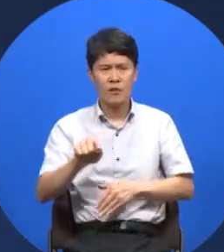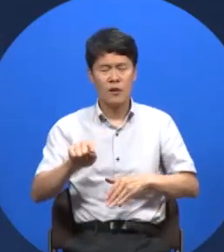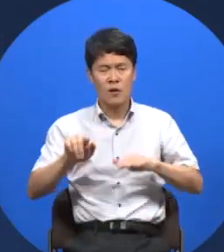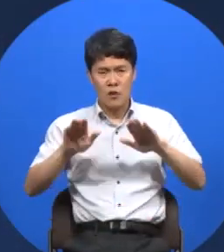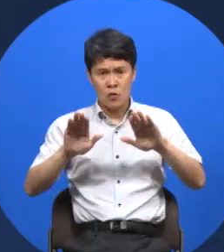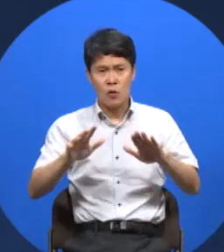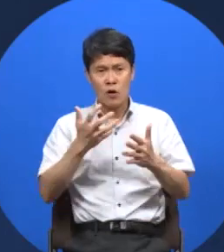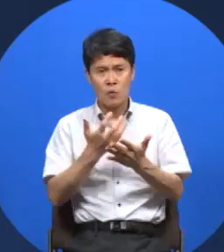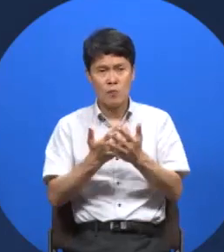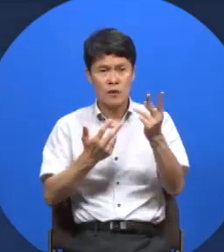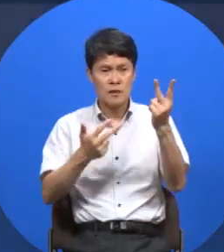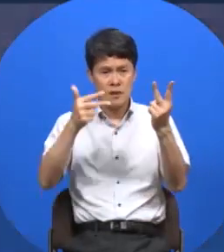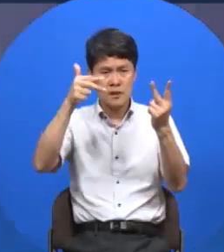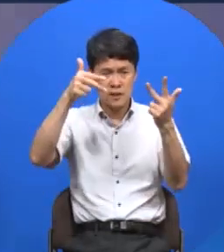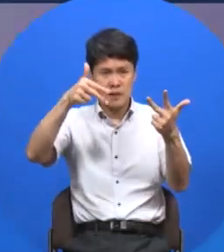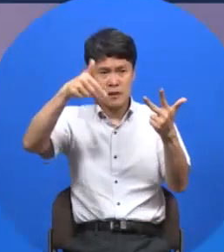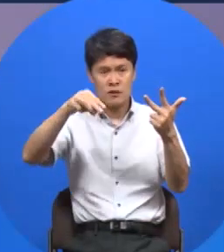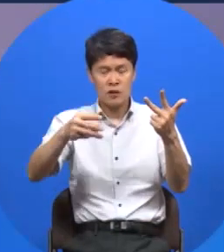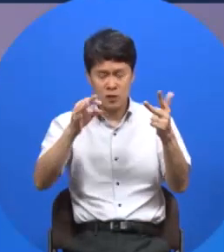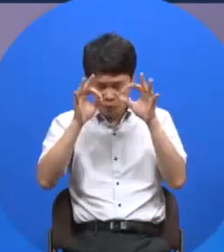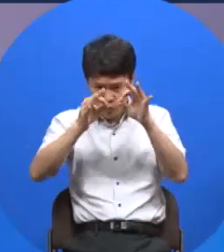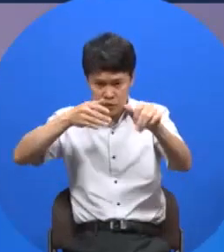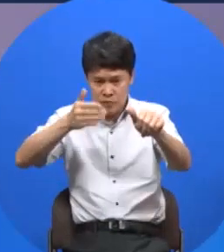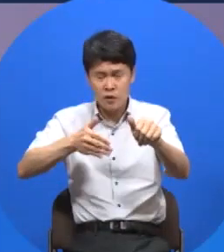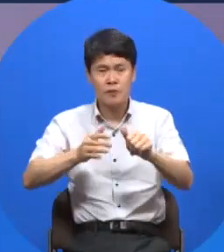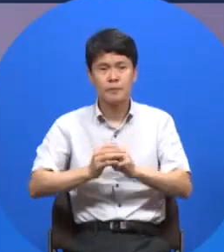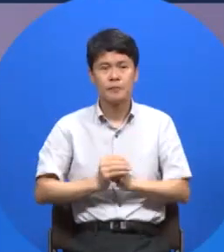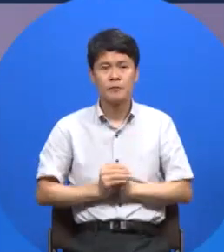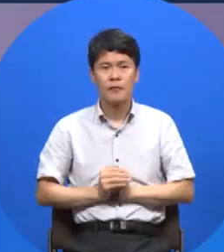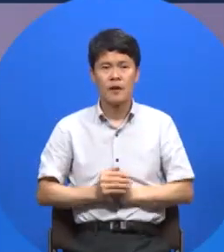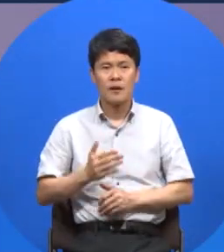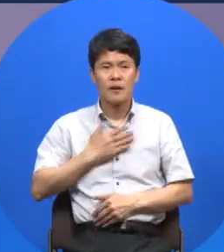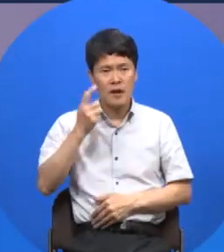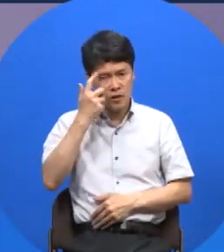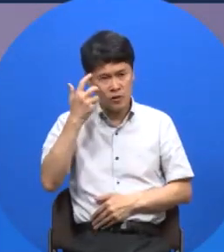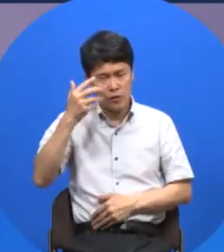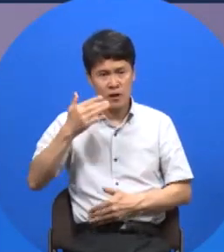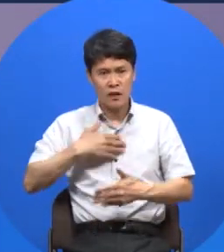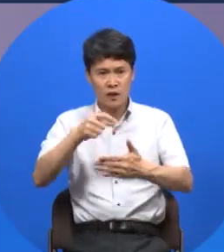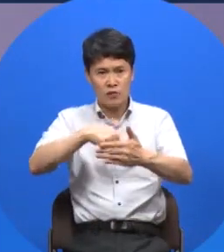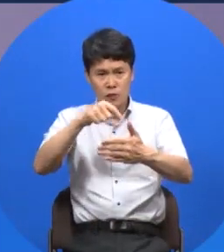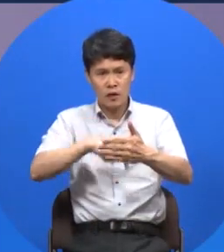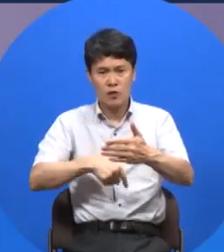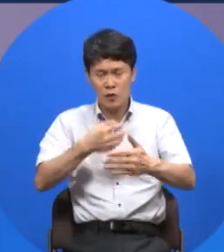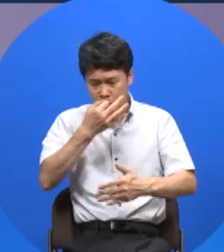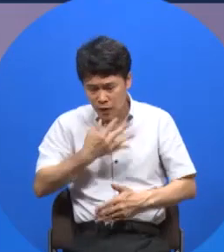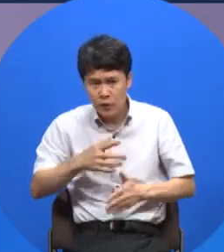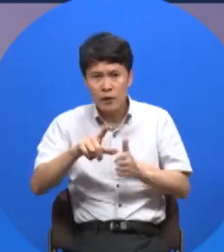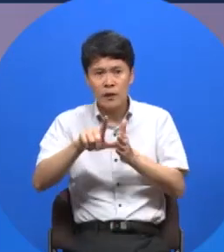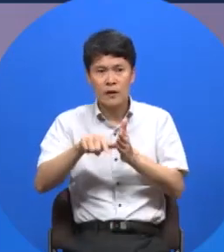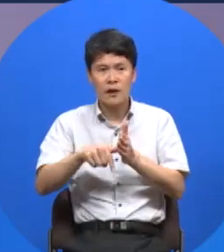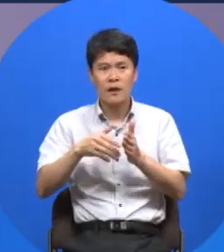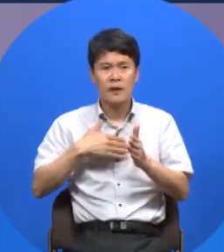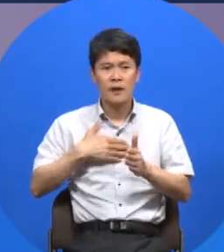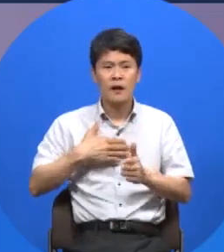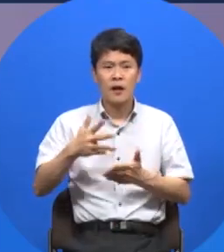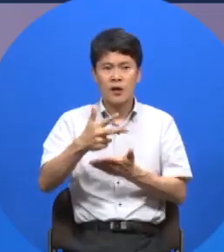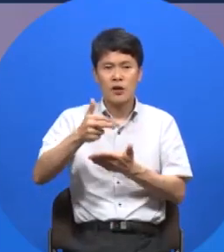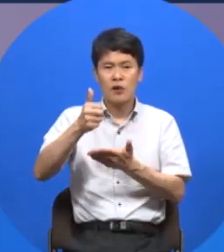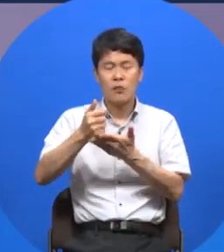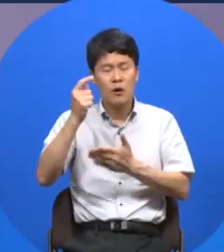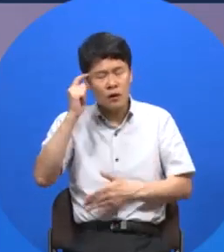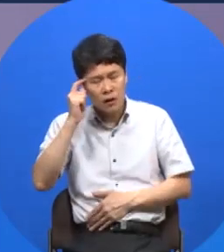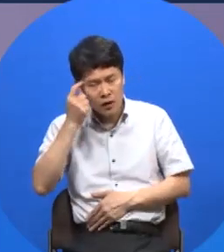본문 7절을 보세요. 7절 같이 읽습니다. 시작. 내 영혼이 내 속에서 피곤할 때 내가